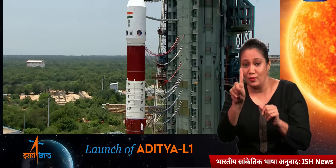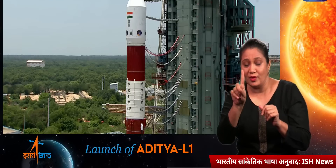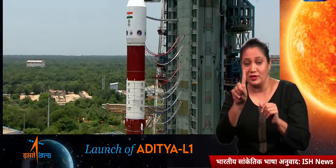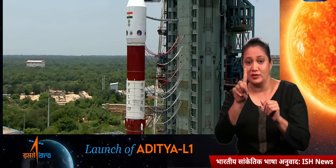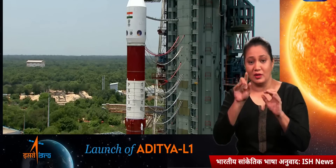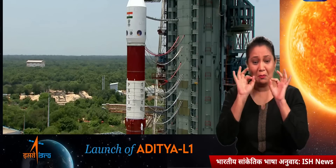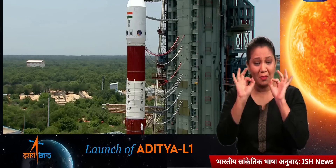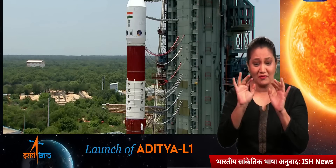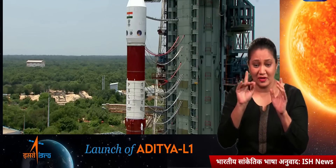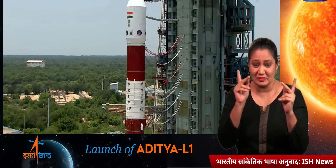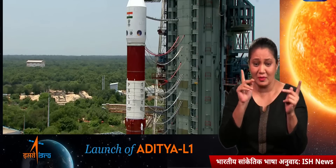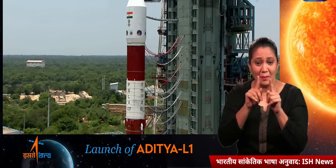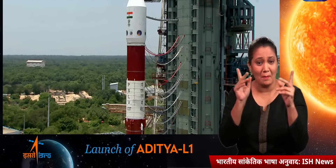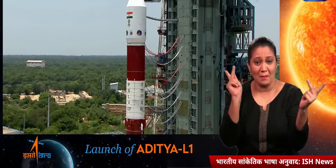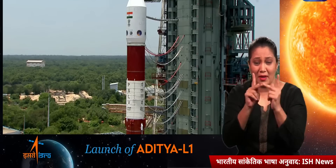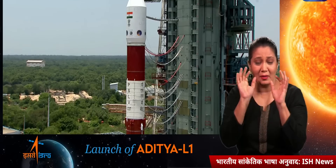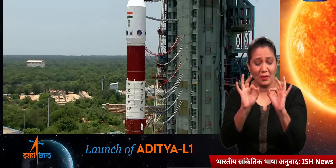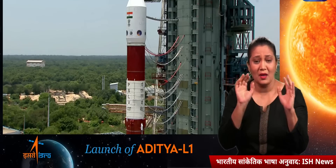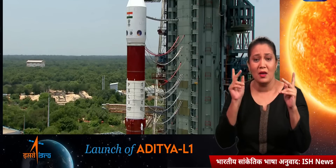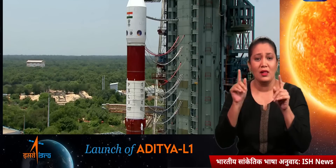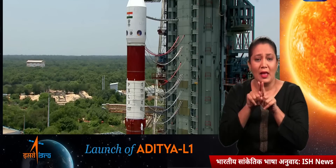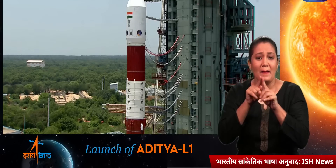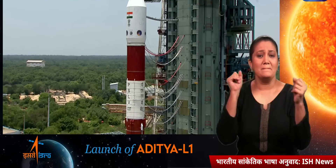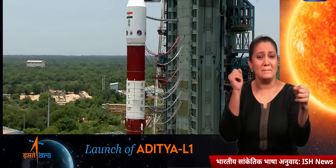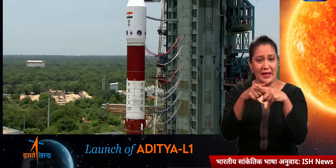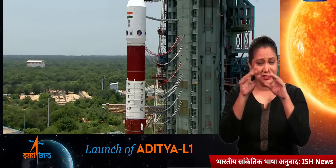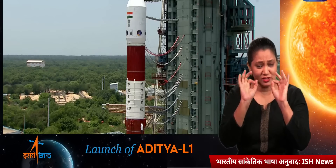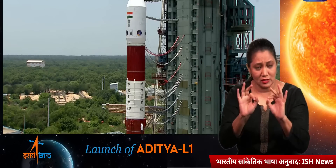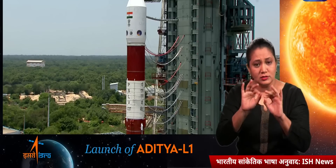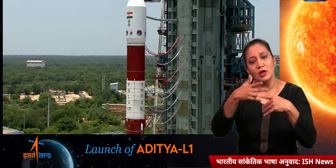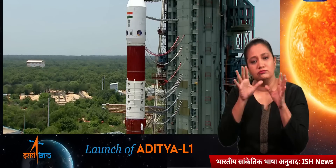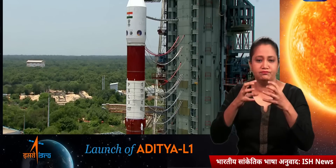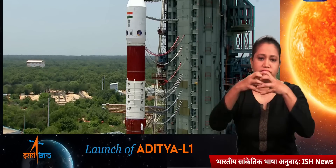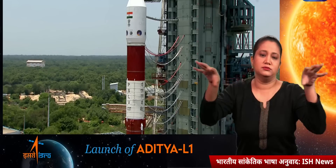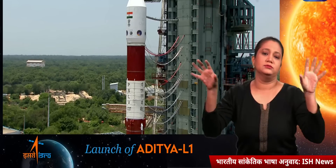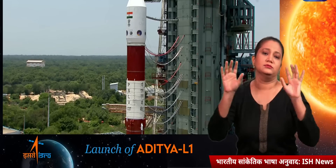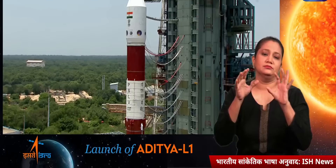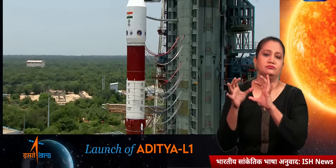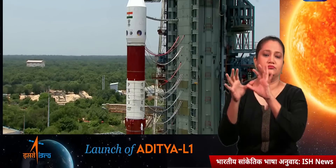प्राप्त होते ही उसे निर्दिष्ट कक्षा में अंतक्षेपित किया जाएगा।